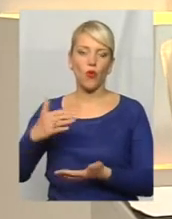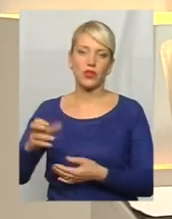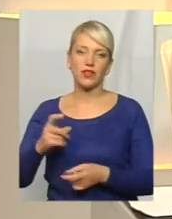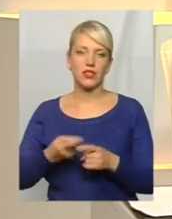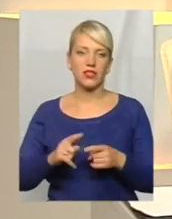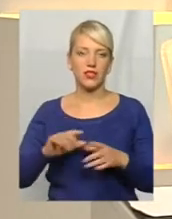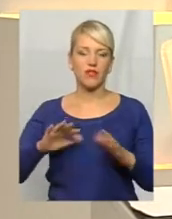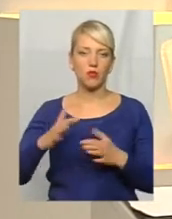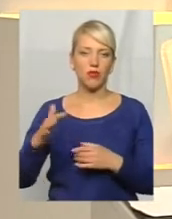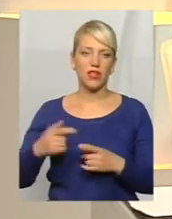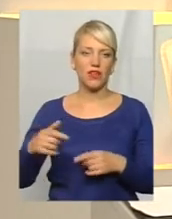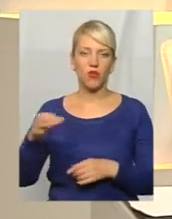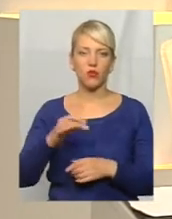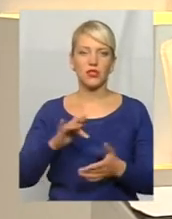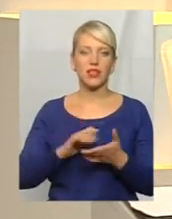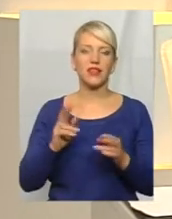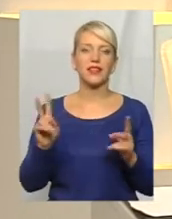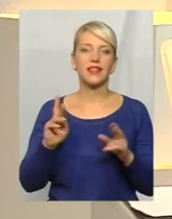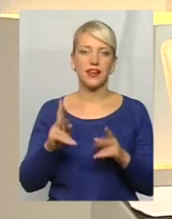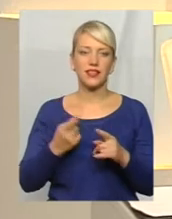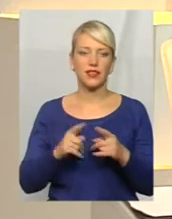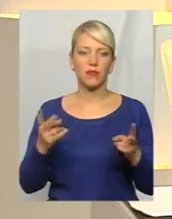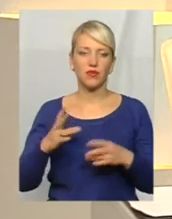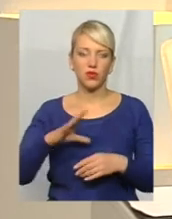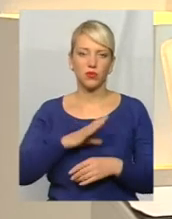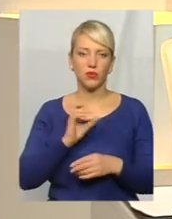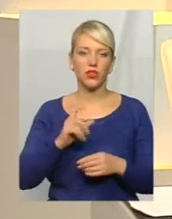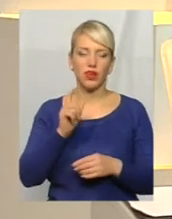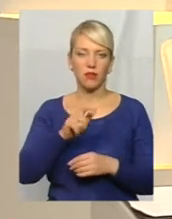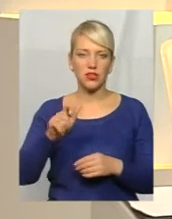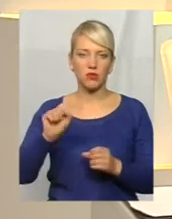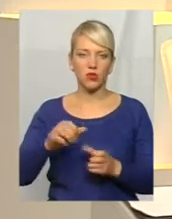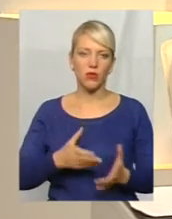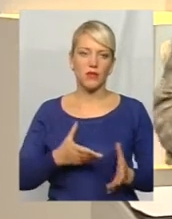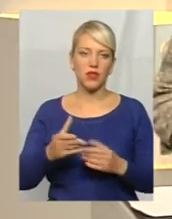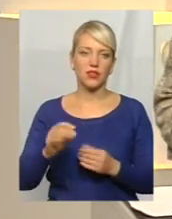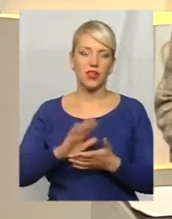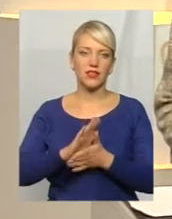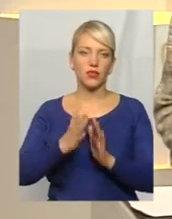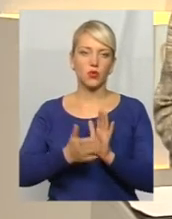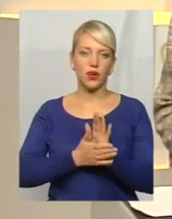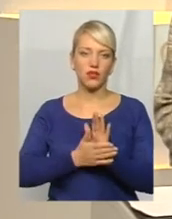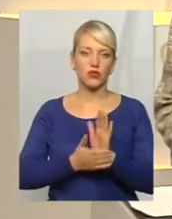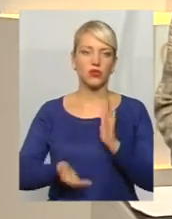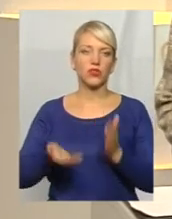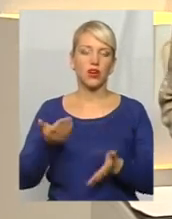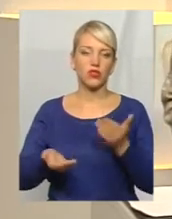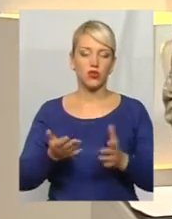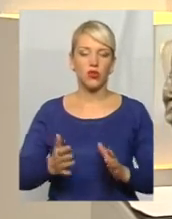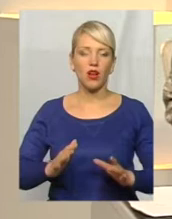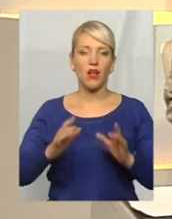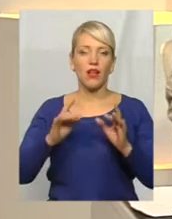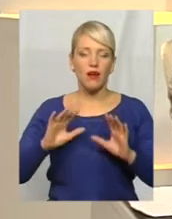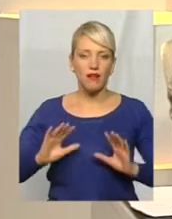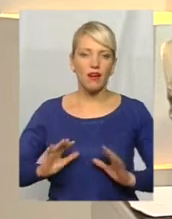обласному центрі, як має бути, яким чином мешканці можуть вплинути на ситуацію, якщо раптом в